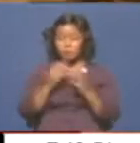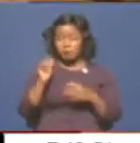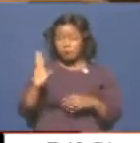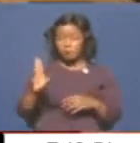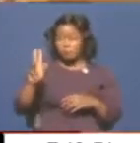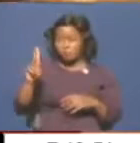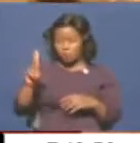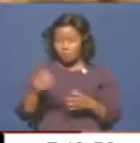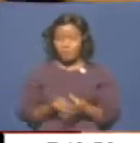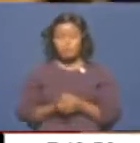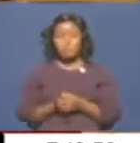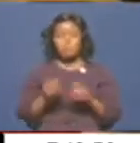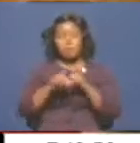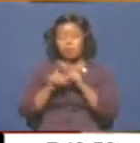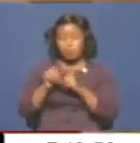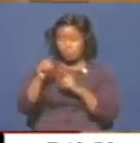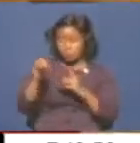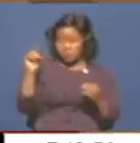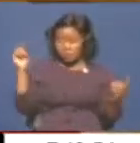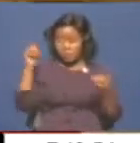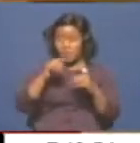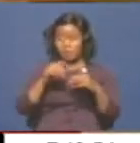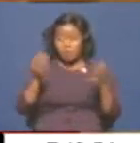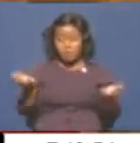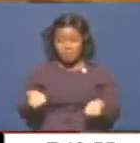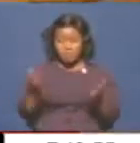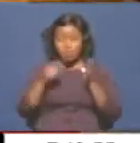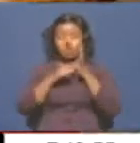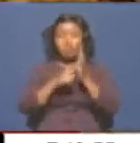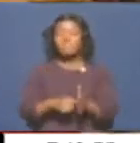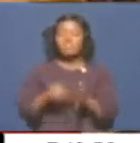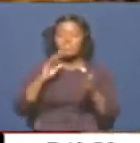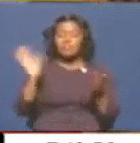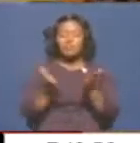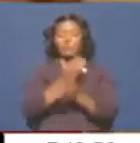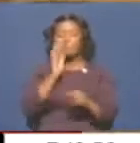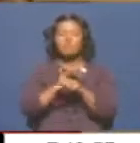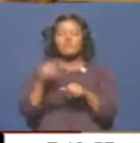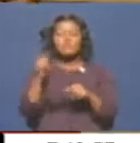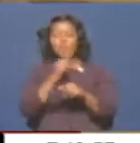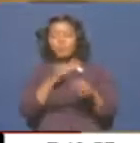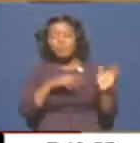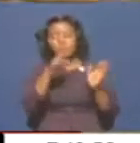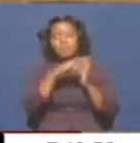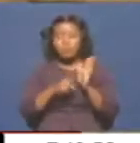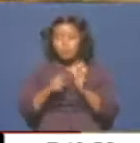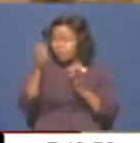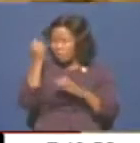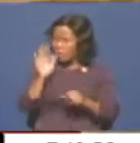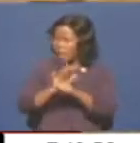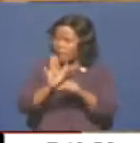Rufaa hiyo inanuiwa kushinikiza kuondolewa kwa masharti makali yanayofanya vigumu kwa nchi